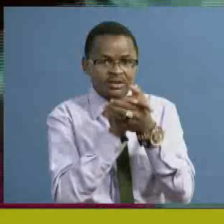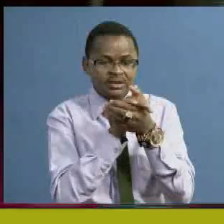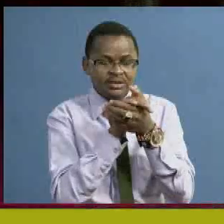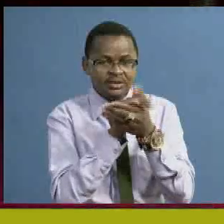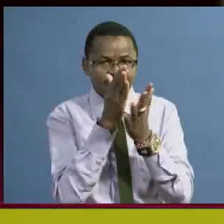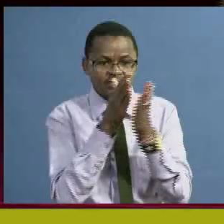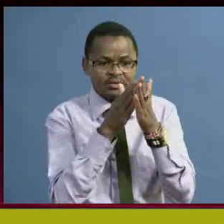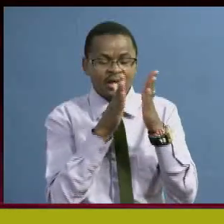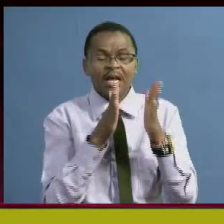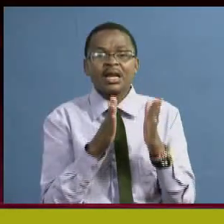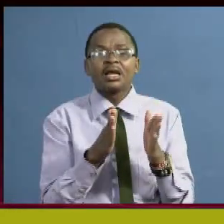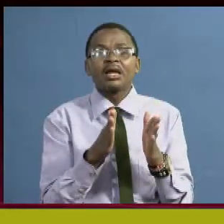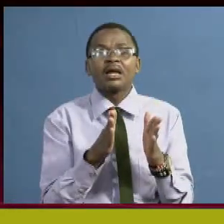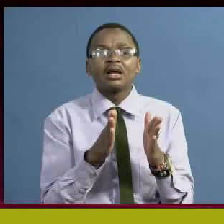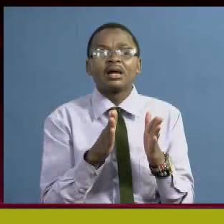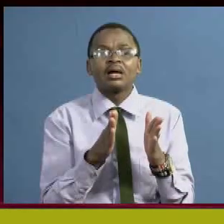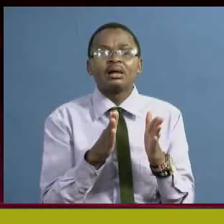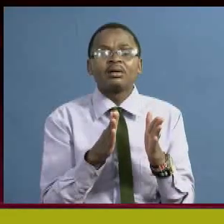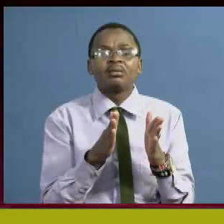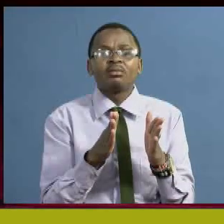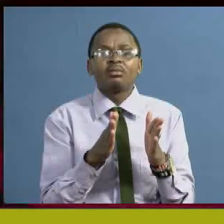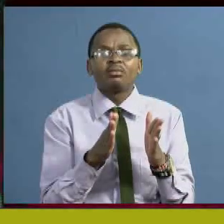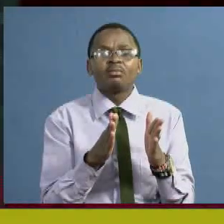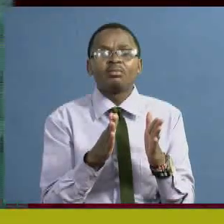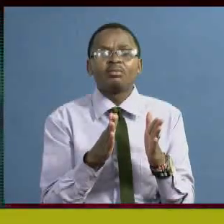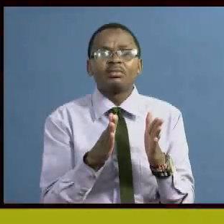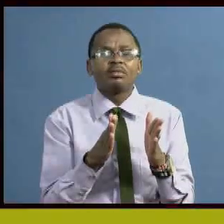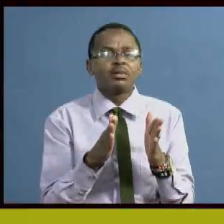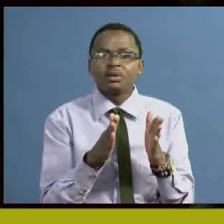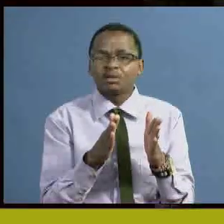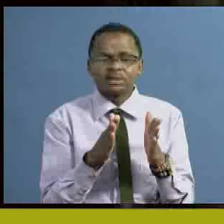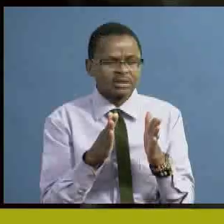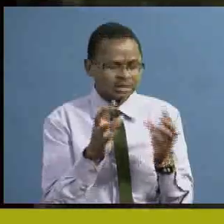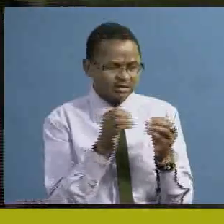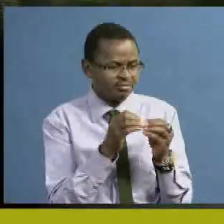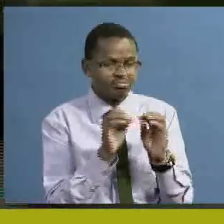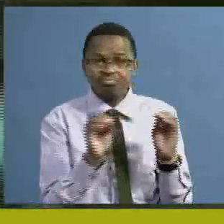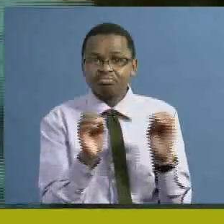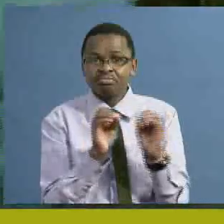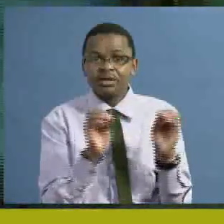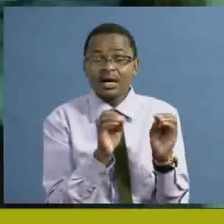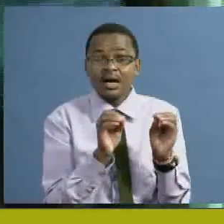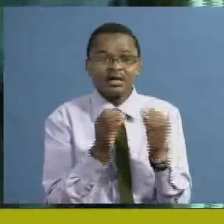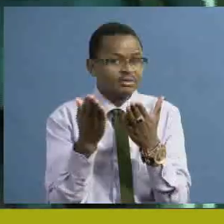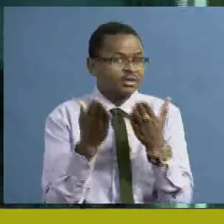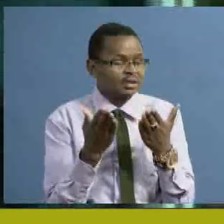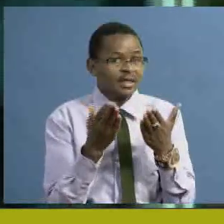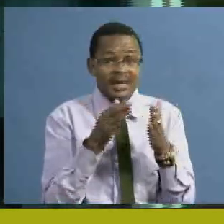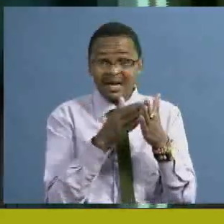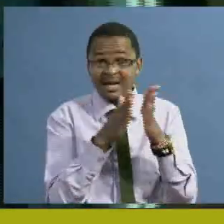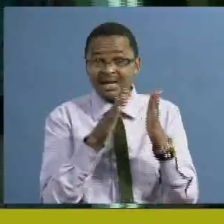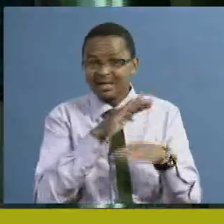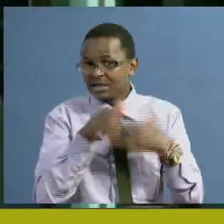ya viongozi ambao awali hawakuwa wanaonana jicho kwa jicho haijapokelewa vyema na